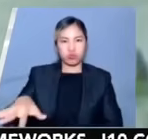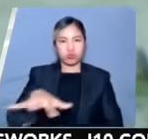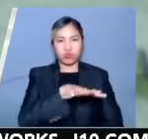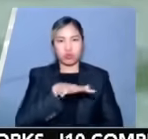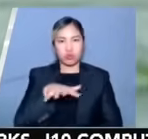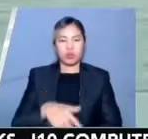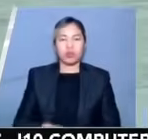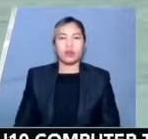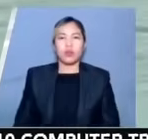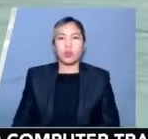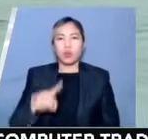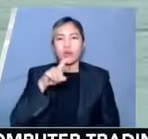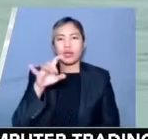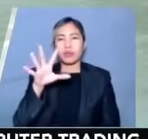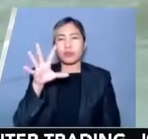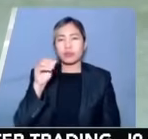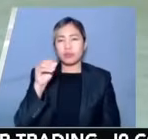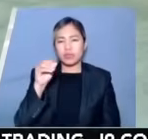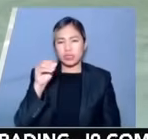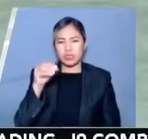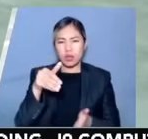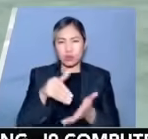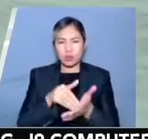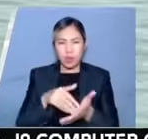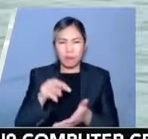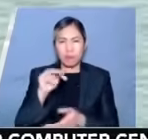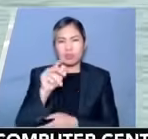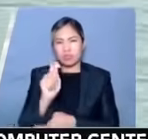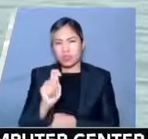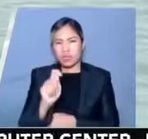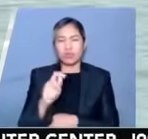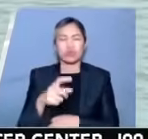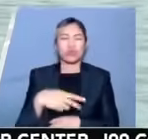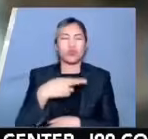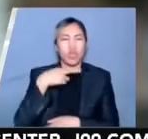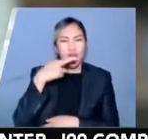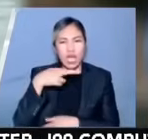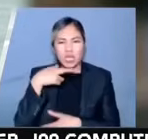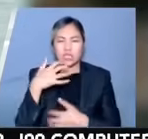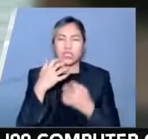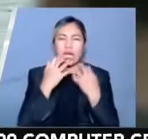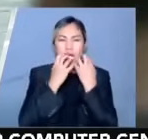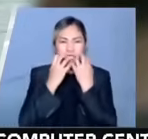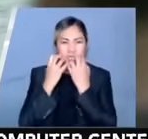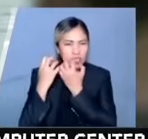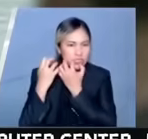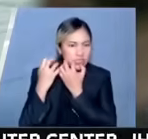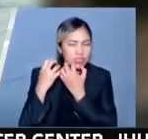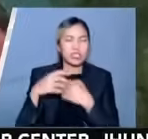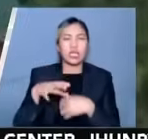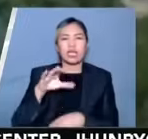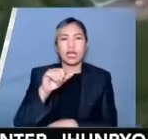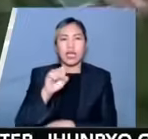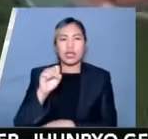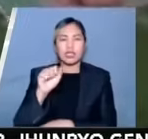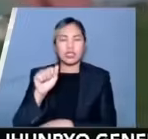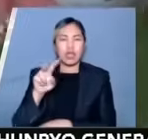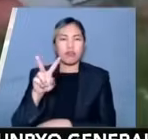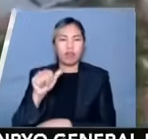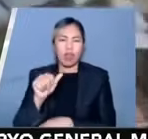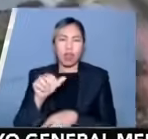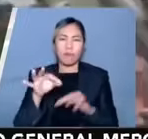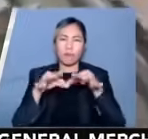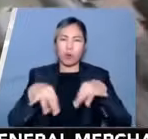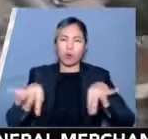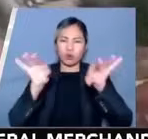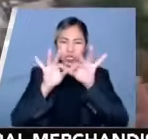nasira marami ring nasirang mais at kava at mahigit 6,000 metric tons na iba pang High value crops Halos